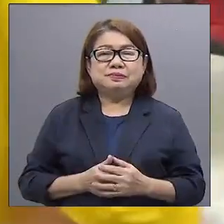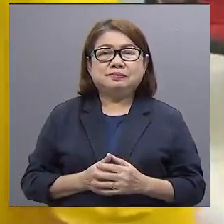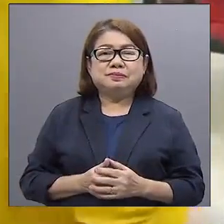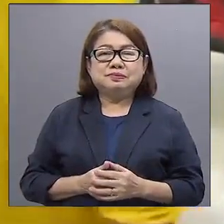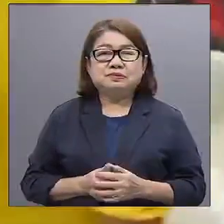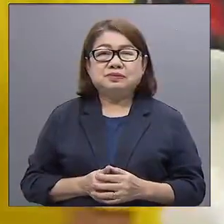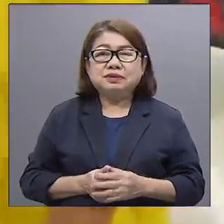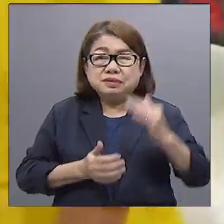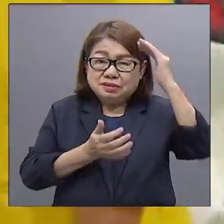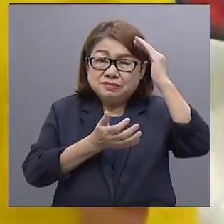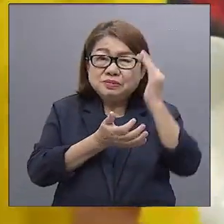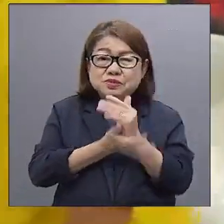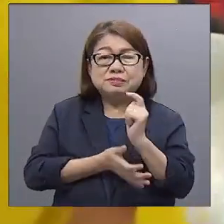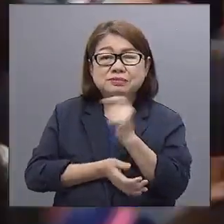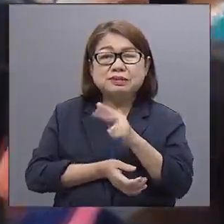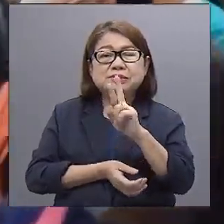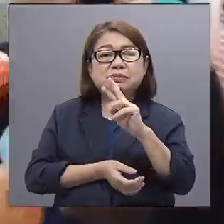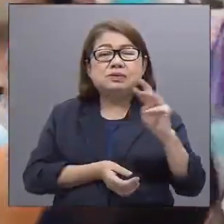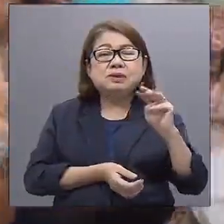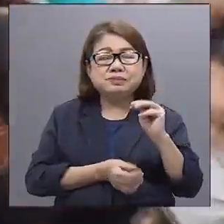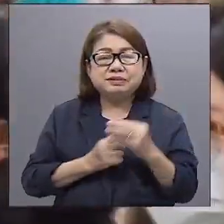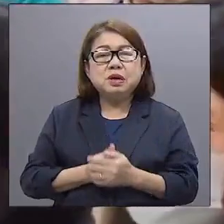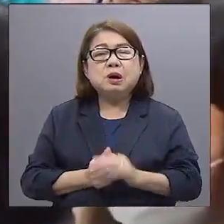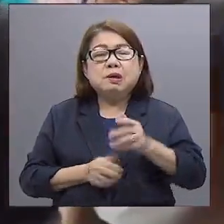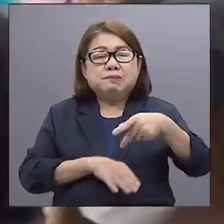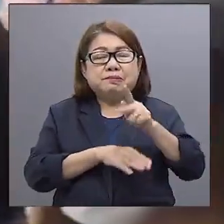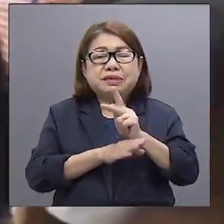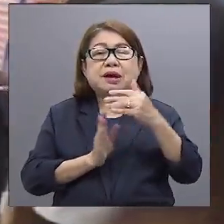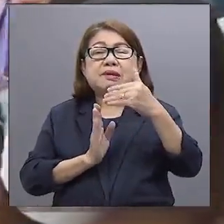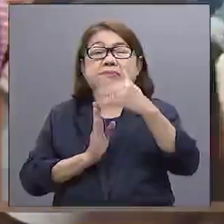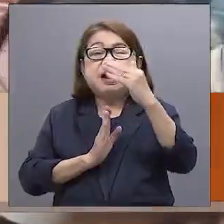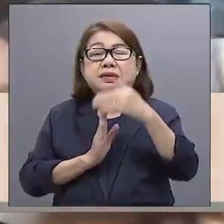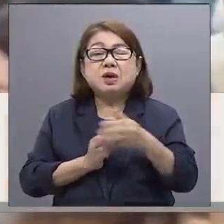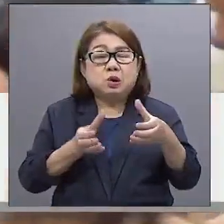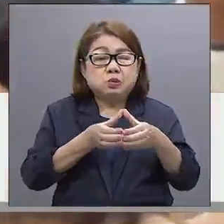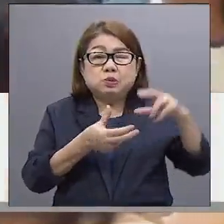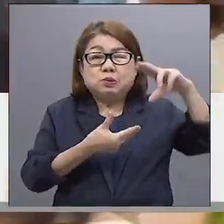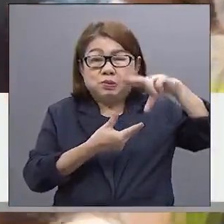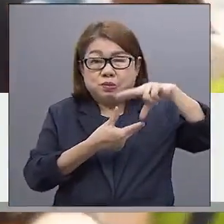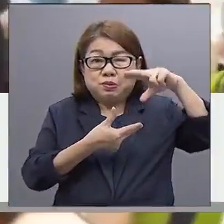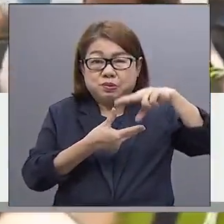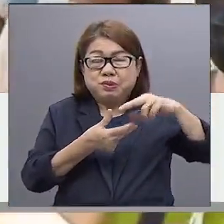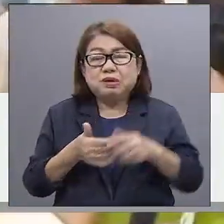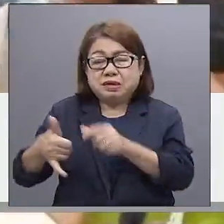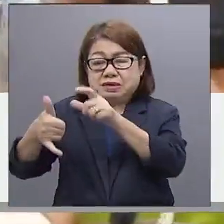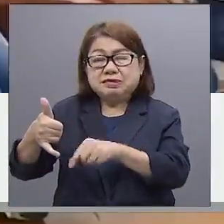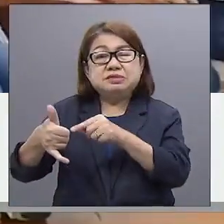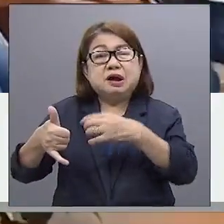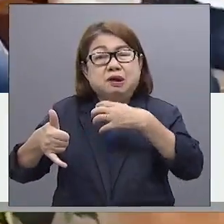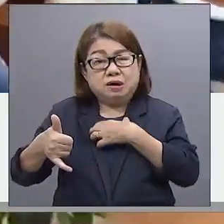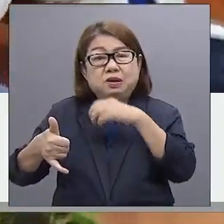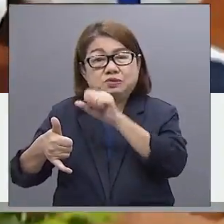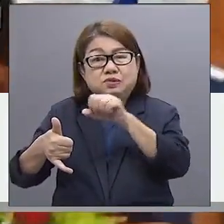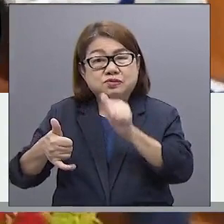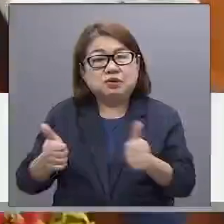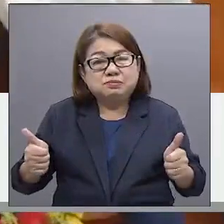ร้อยเอกธรรมนัสพรหมเผ่าประธานยุทธศาสตร์เลือกตั้งภาคเหนือพลังประชารัฐไปช่วยผู้สมัครหาเสียงที่แม่ฮ่องสอนค่ะไป